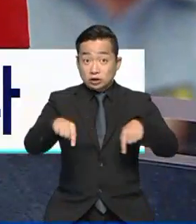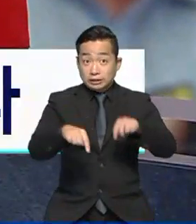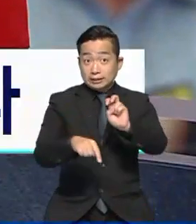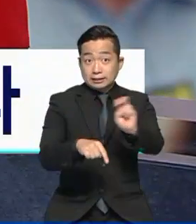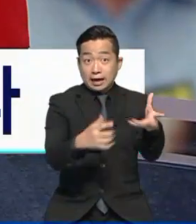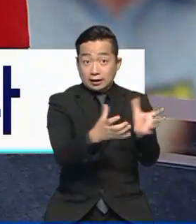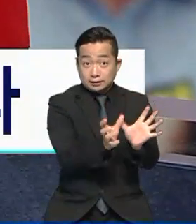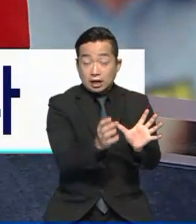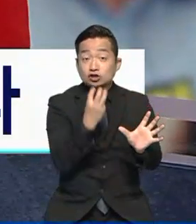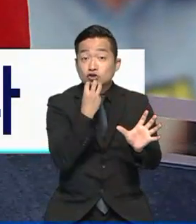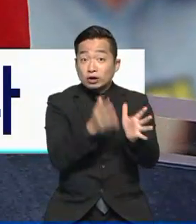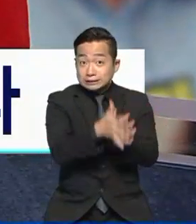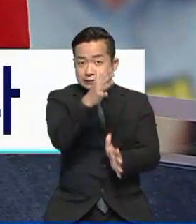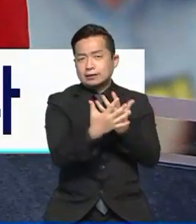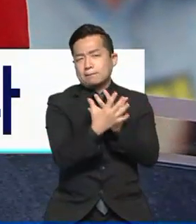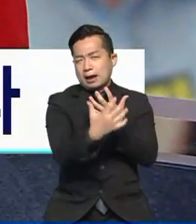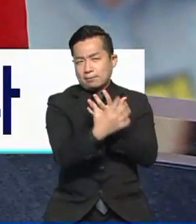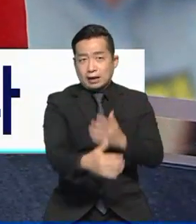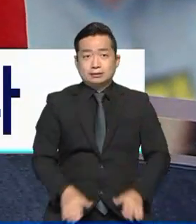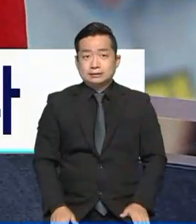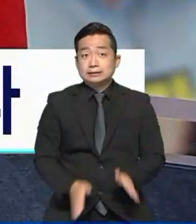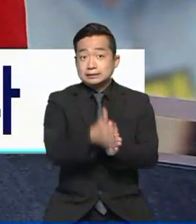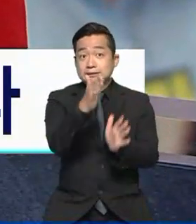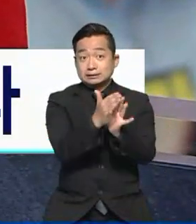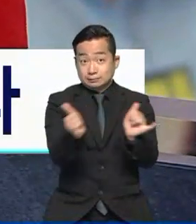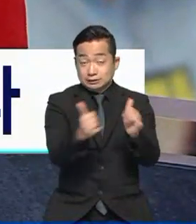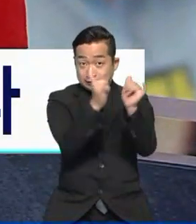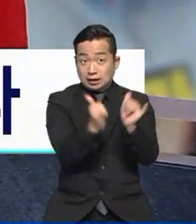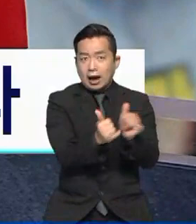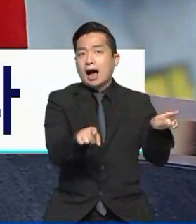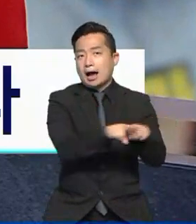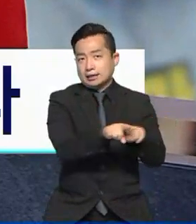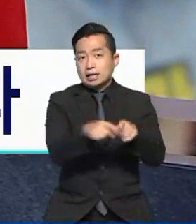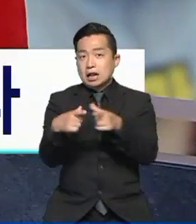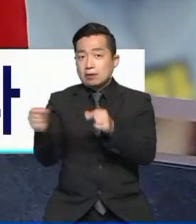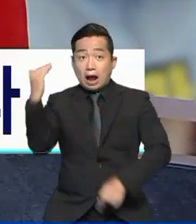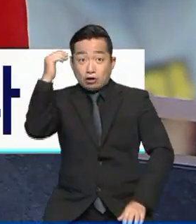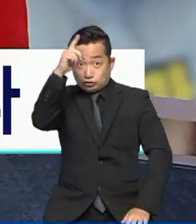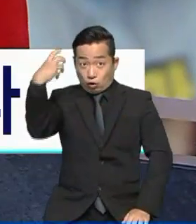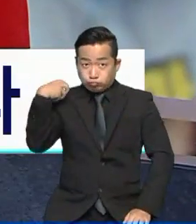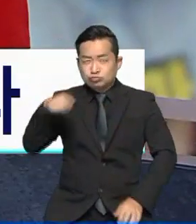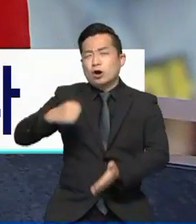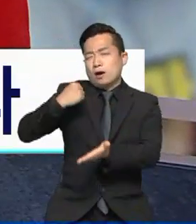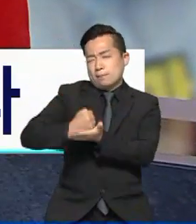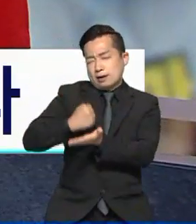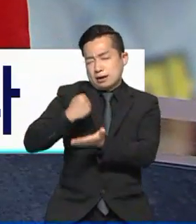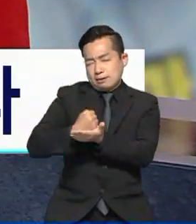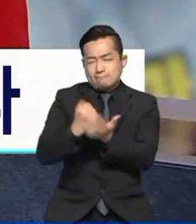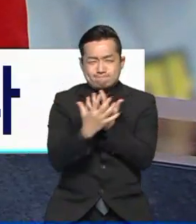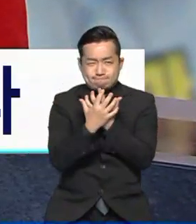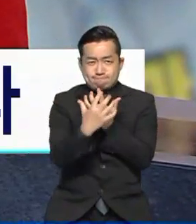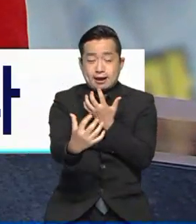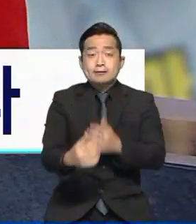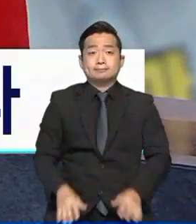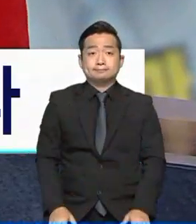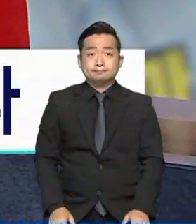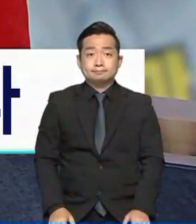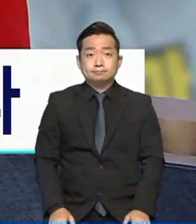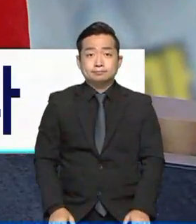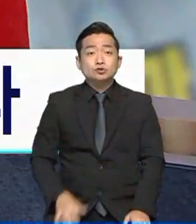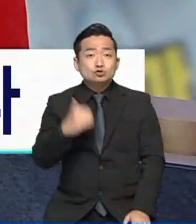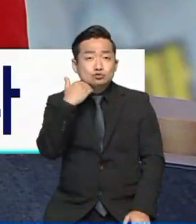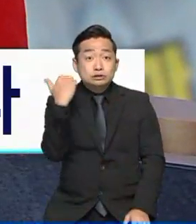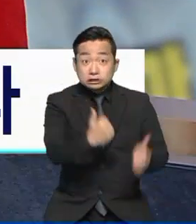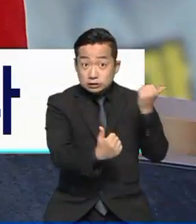야권은 오늘 일제히 서울 도심에 모였습니다. 시민사회와 함께 일본과 우리 정부를 규탄하는 대규모 집회를 열었고,